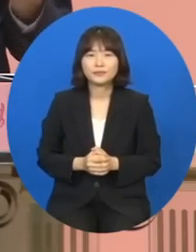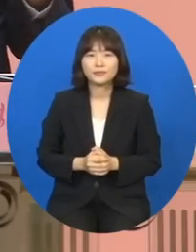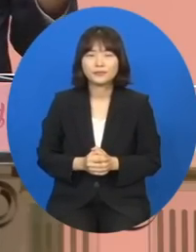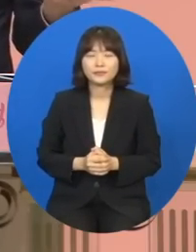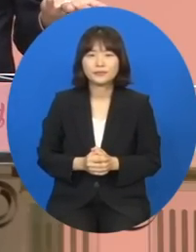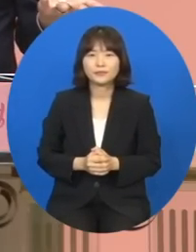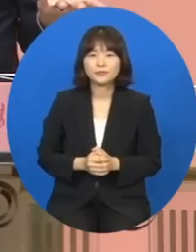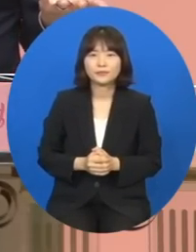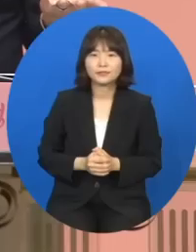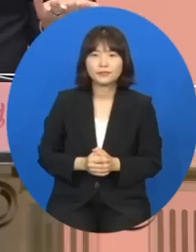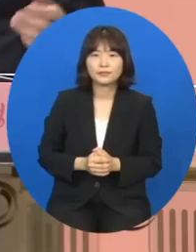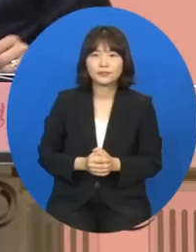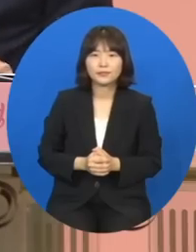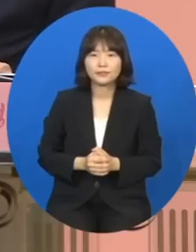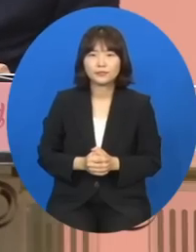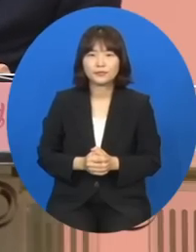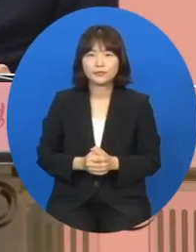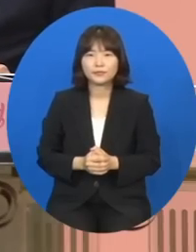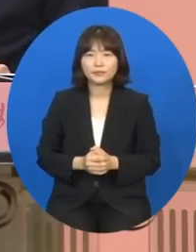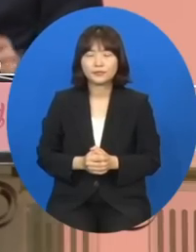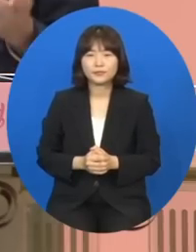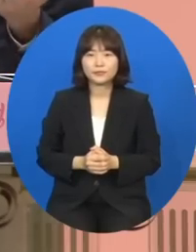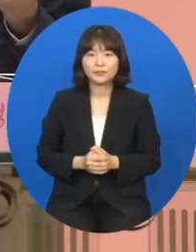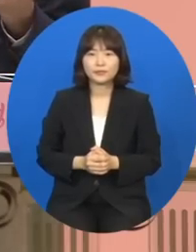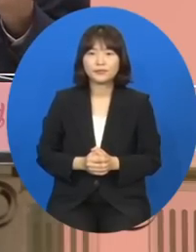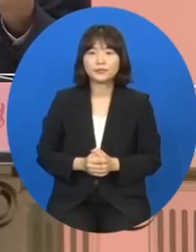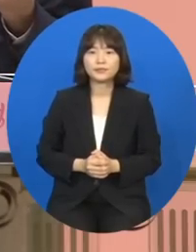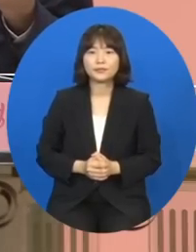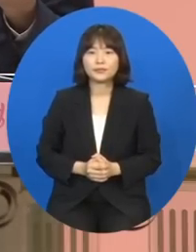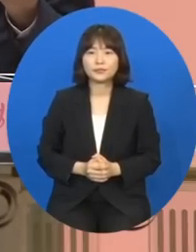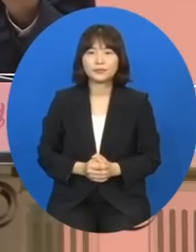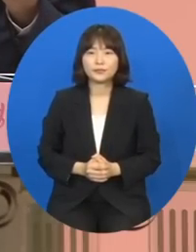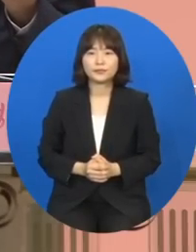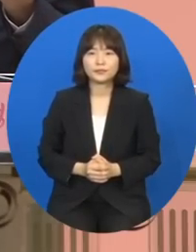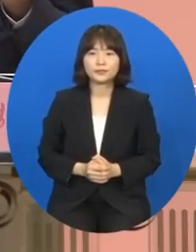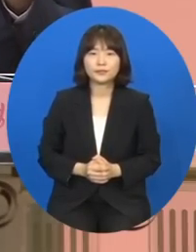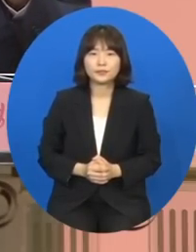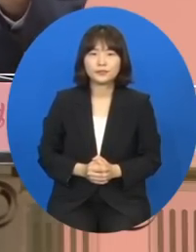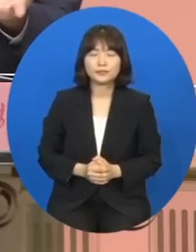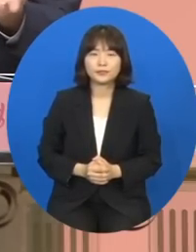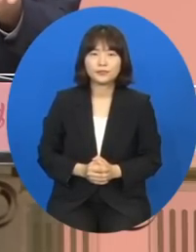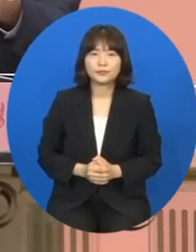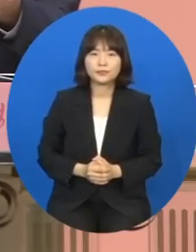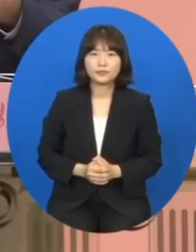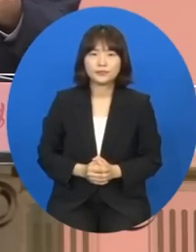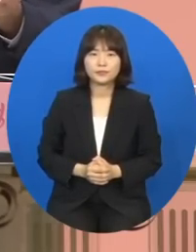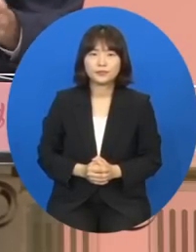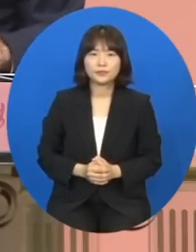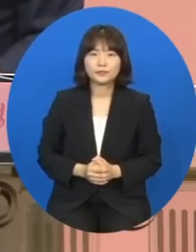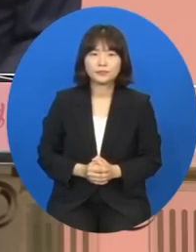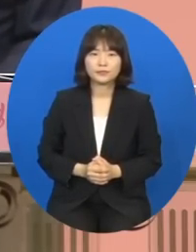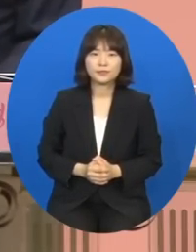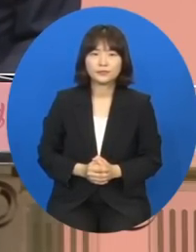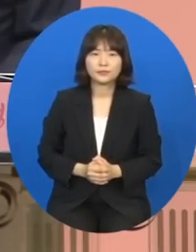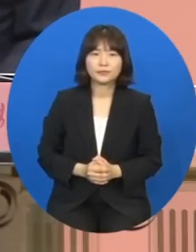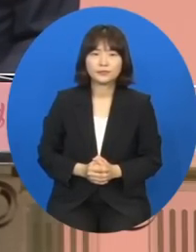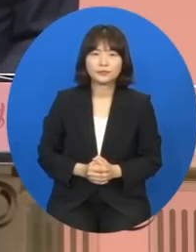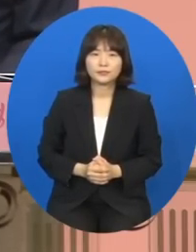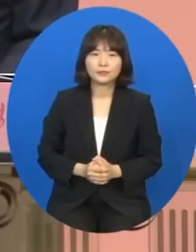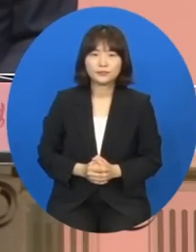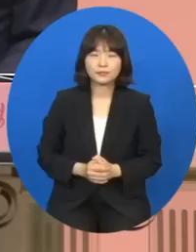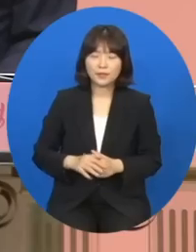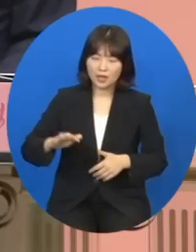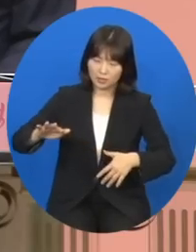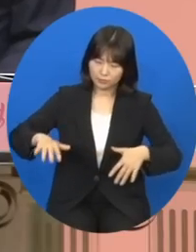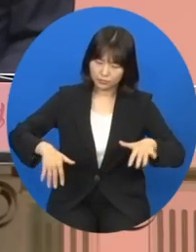해안서 에 브레이 쓰 m 브레이 주다 의 구워서 의 그래 빈 빈손